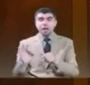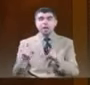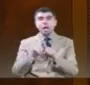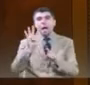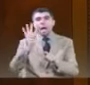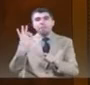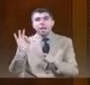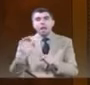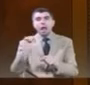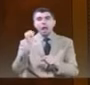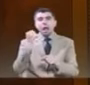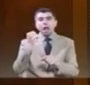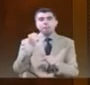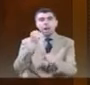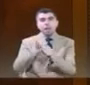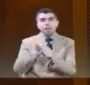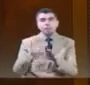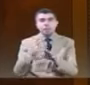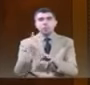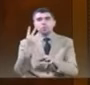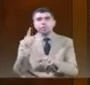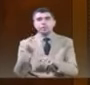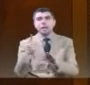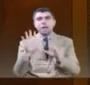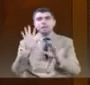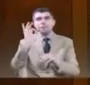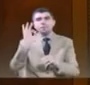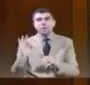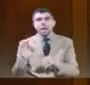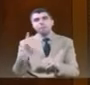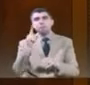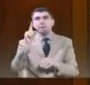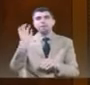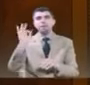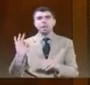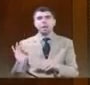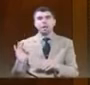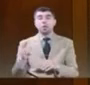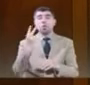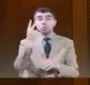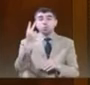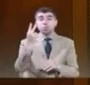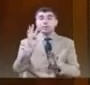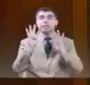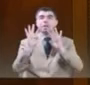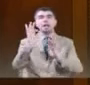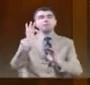40 عام ديال الخدمة كياخذ مضروبة بـ2.5% كتجيه 100%. دابا غادي ياخذ 2% غاتجيه